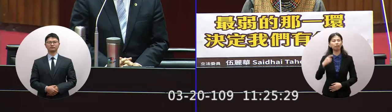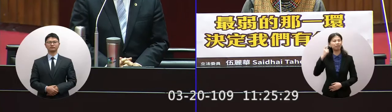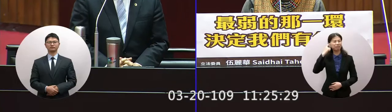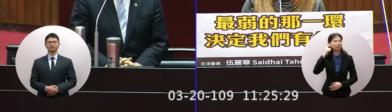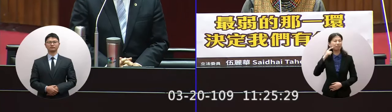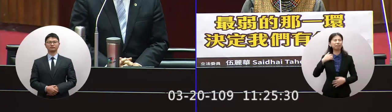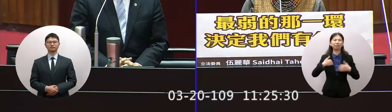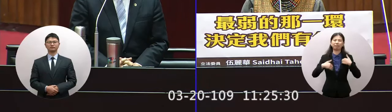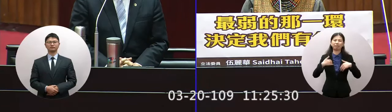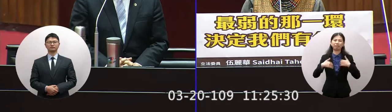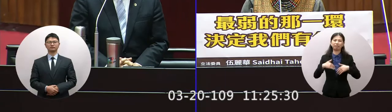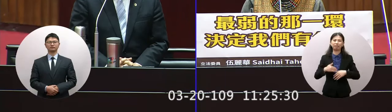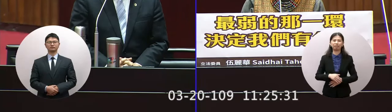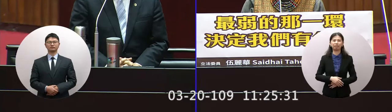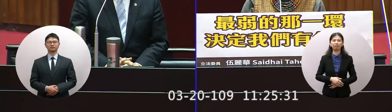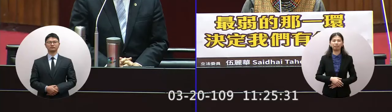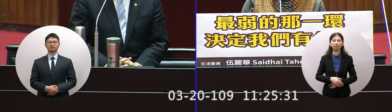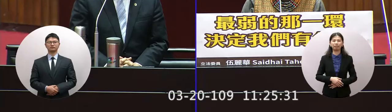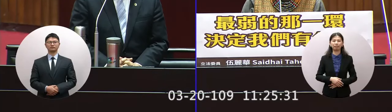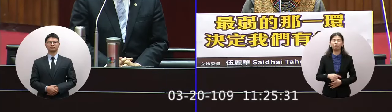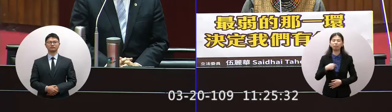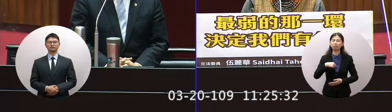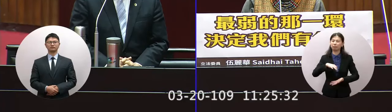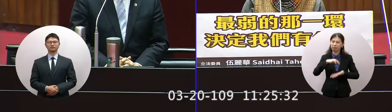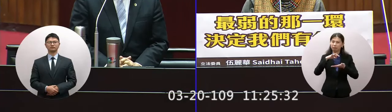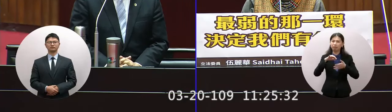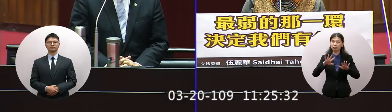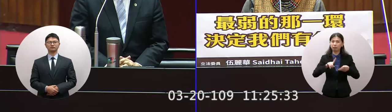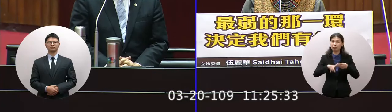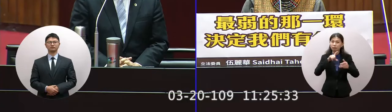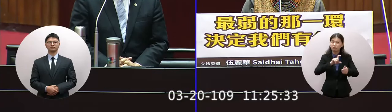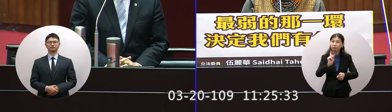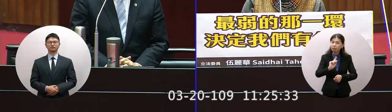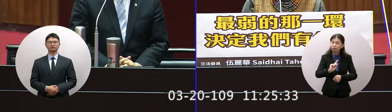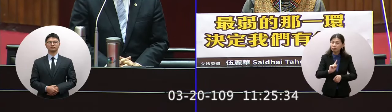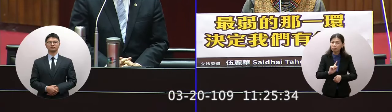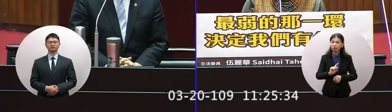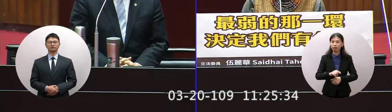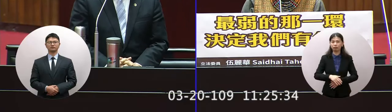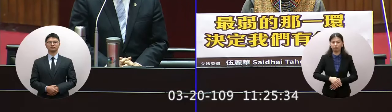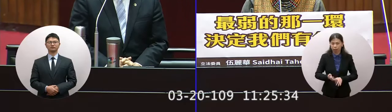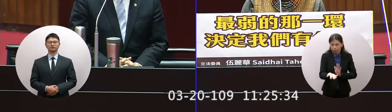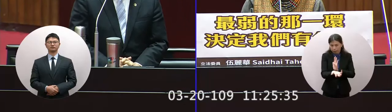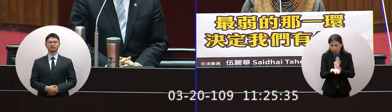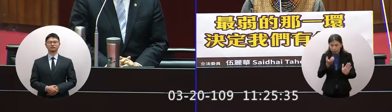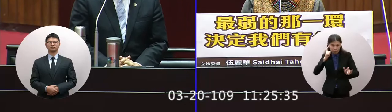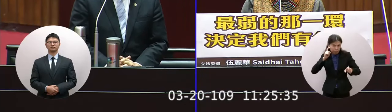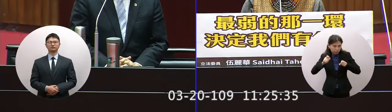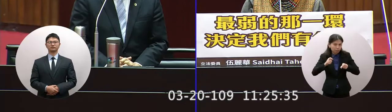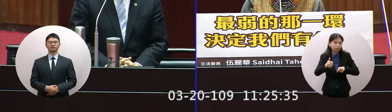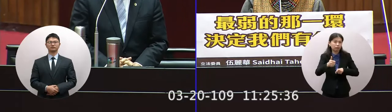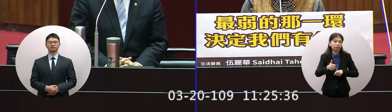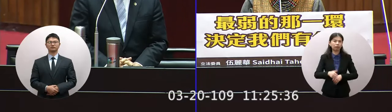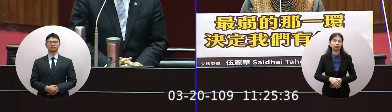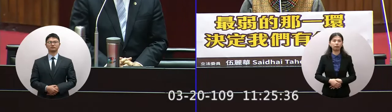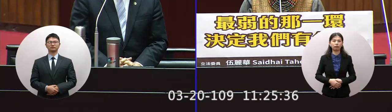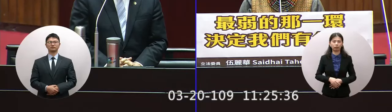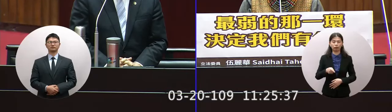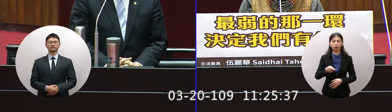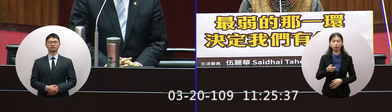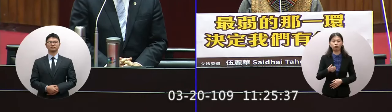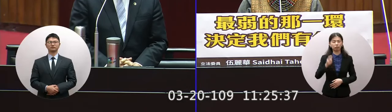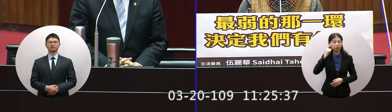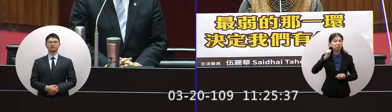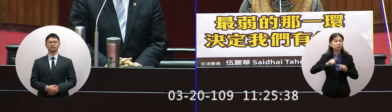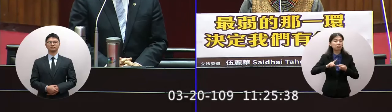到非常的高兴，所以我还是要不断的讲，我今天的主题就是说超前部署。我觉得这个超前部署的观念非常的